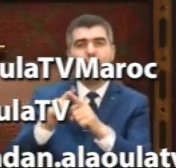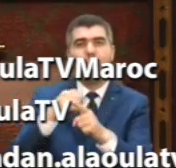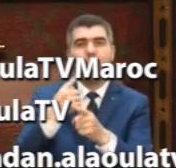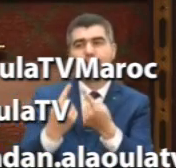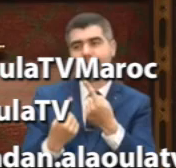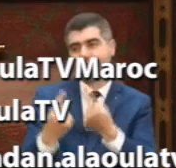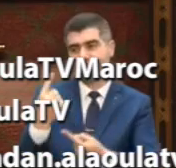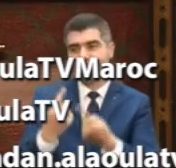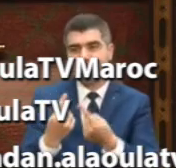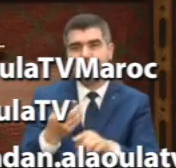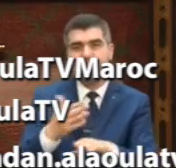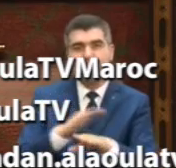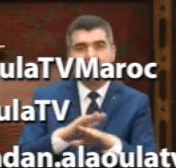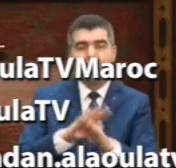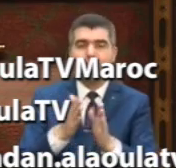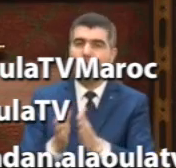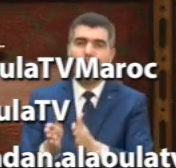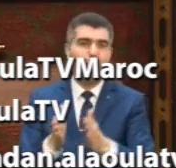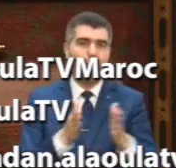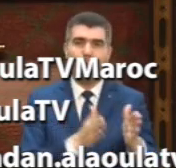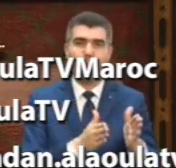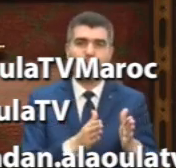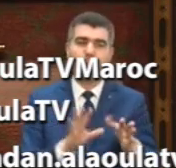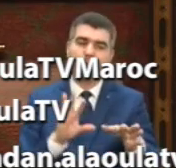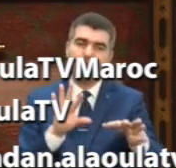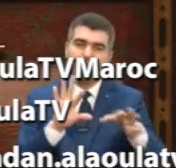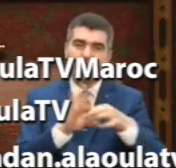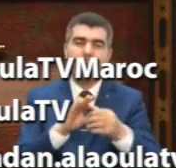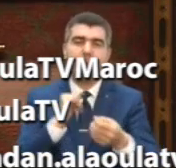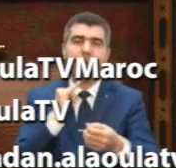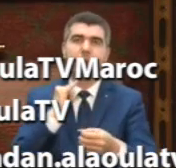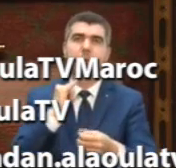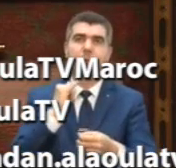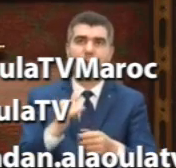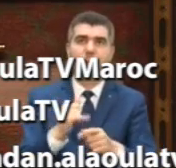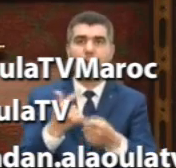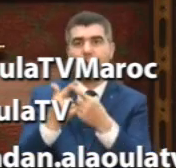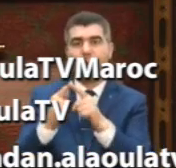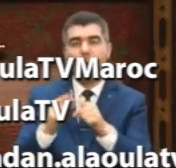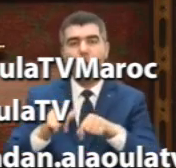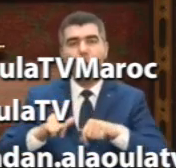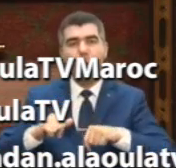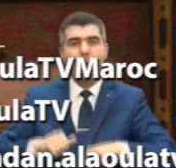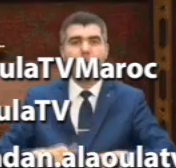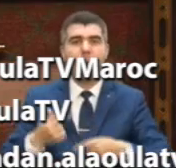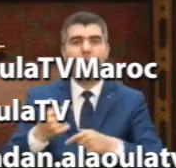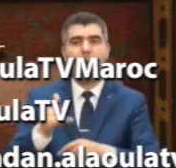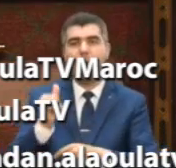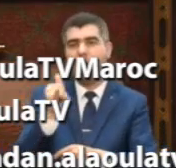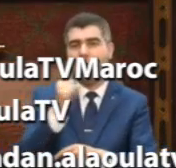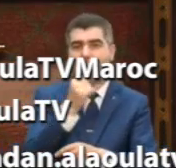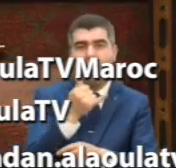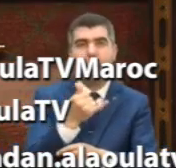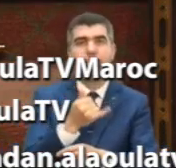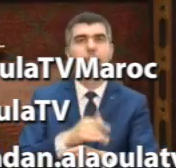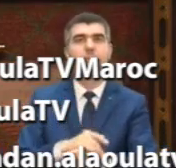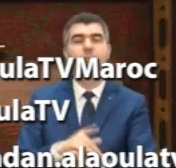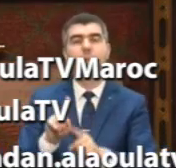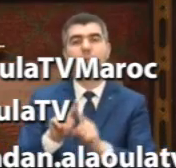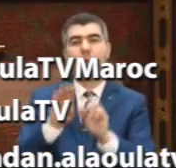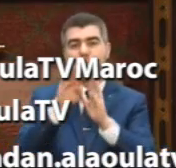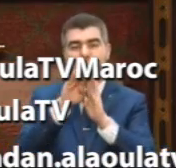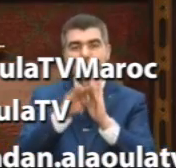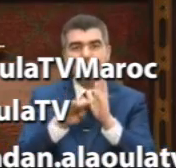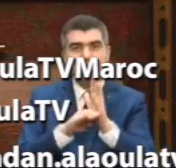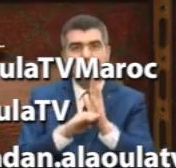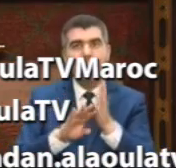مزايدة سياسية، ونظل منخرطين سواء في إطار اللجنة الوزارية العربية، في إطار اللجنة